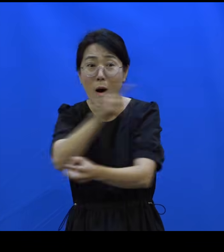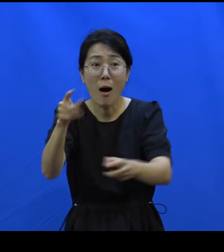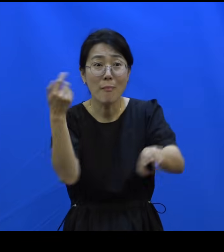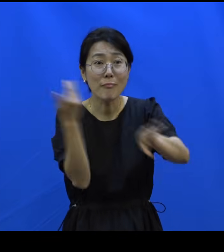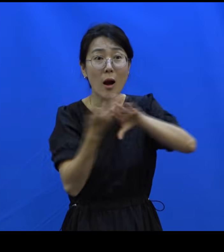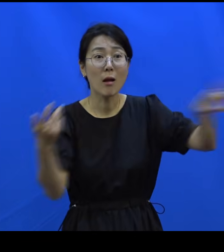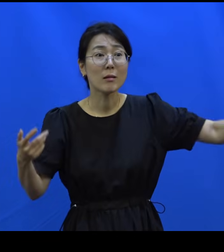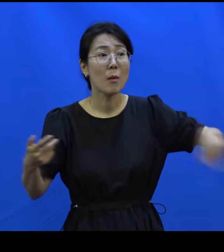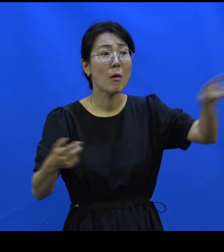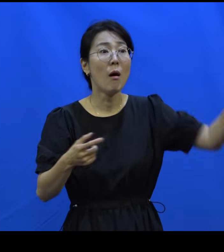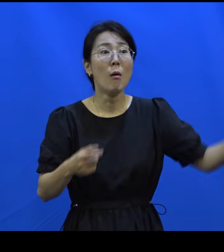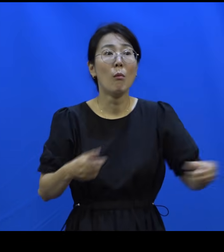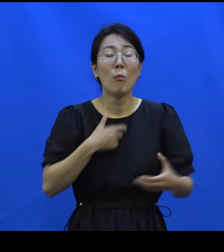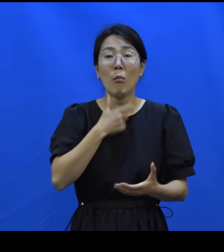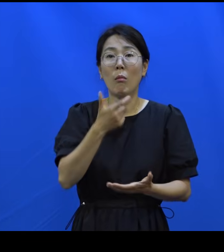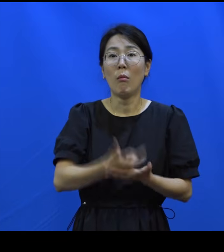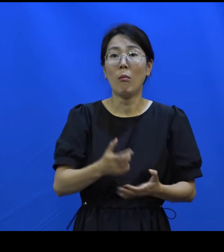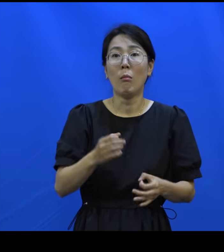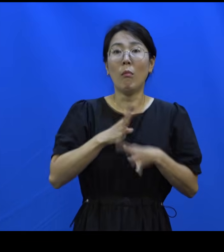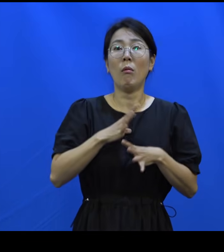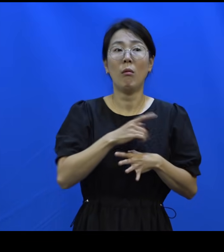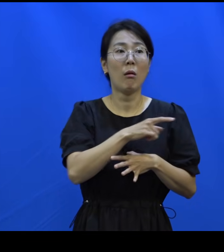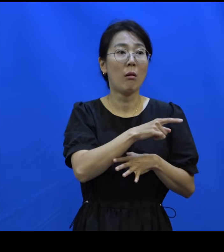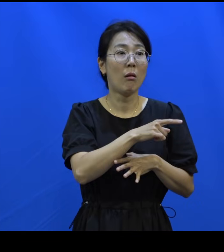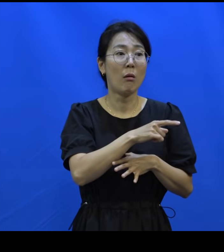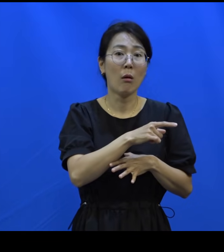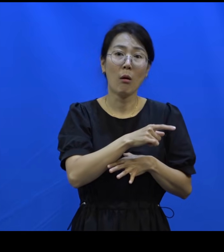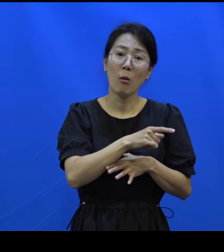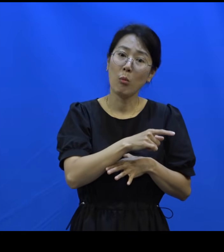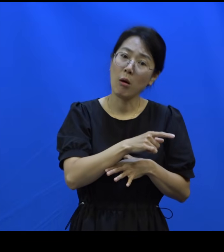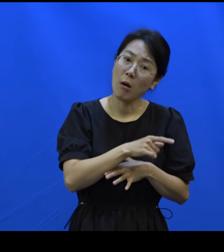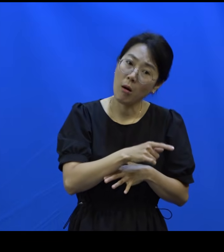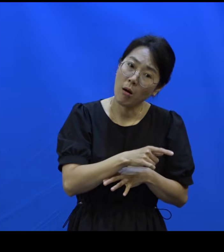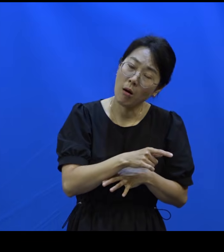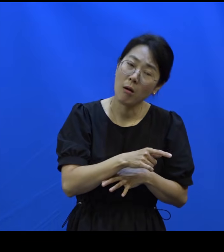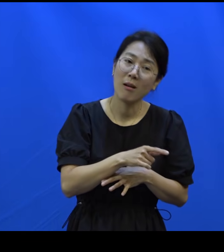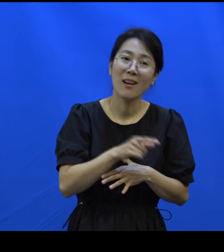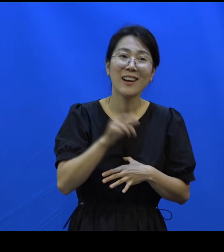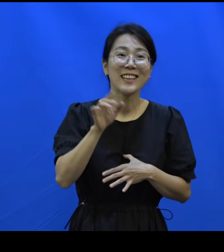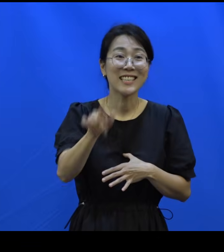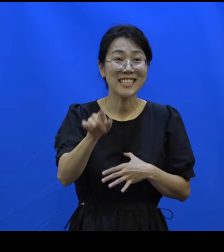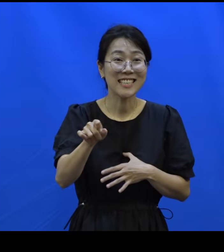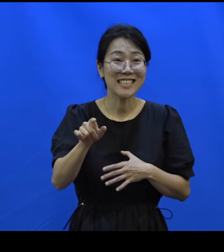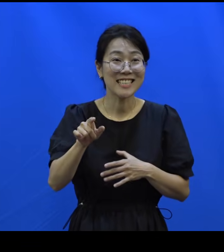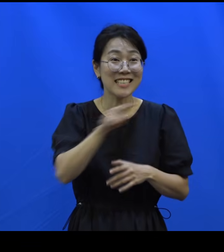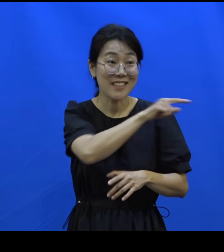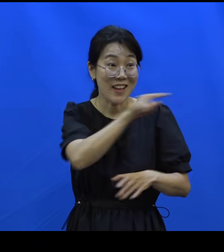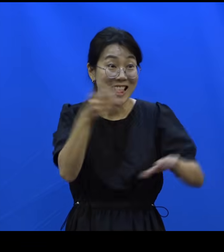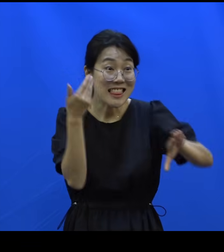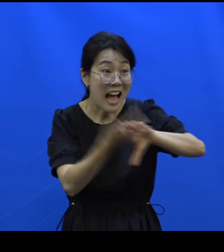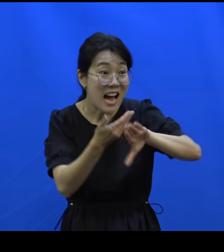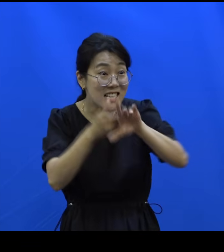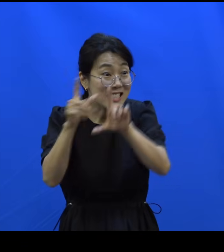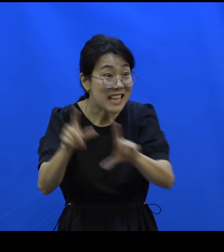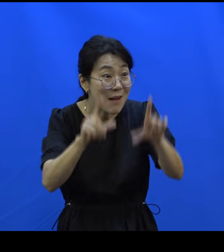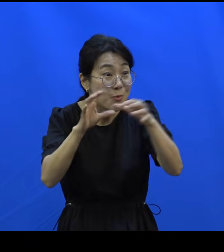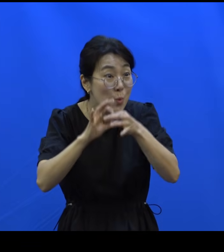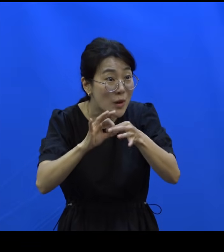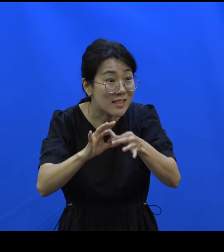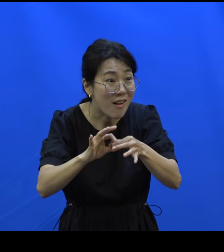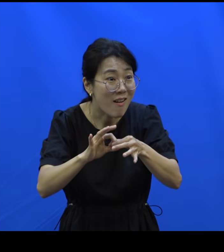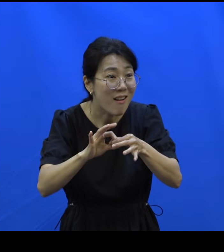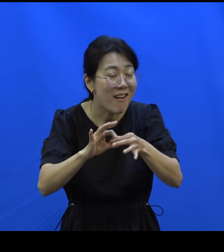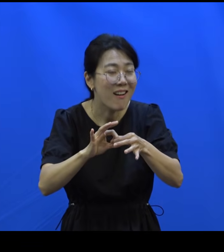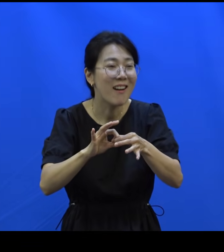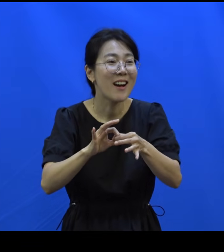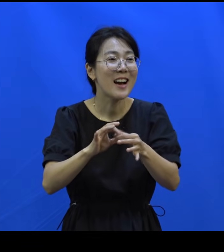거예요. 결국 목적하는 게 뭘까요? 이런 전혀 다른 삶을 통하여 세상 속에 파장을 일으키고